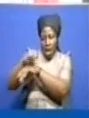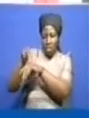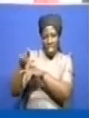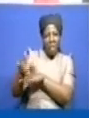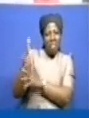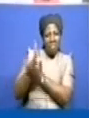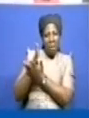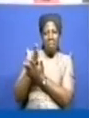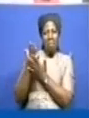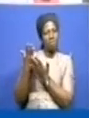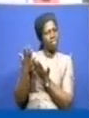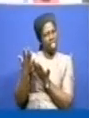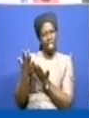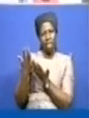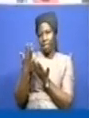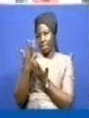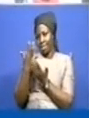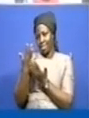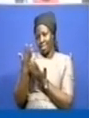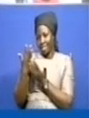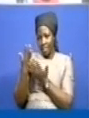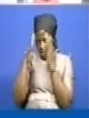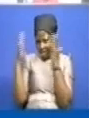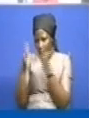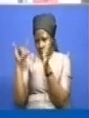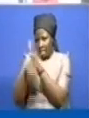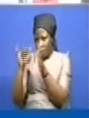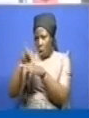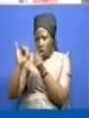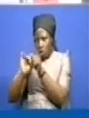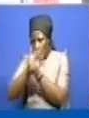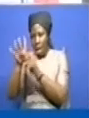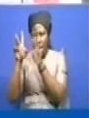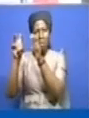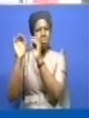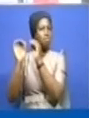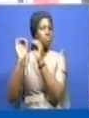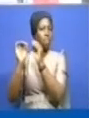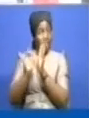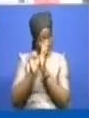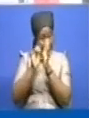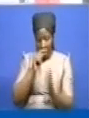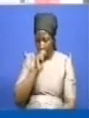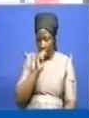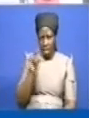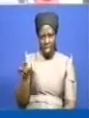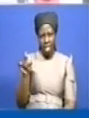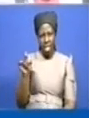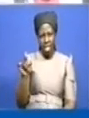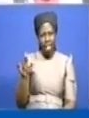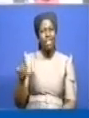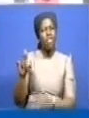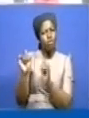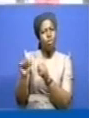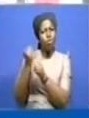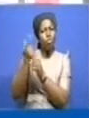mkazo swala la corona, na pengine kama kuna maongezi ya kuona kwamba taifa la Tanzania linatilia mkazo ili kulinda wa Kenya